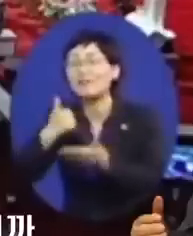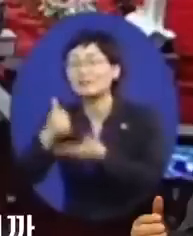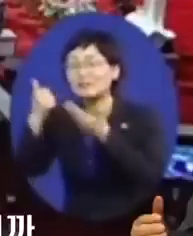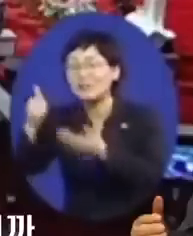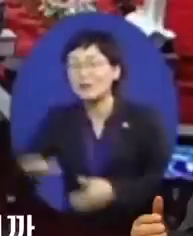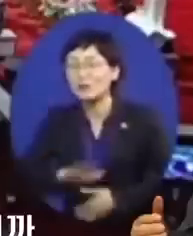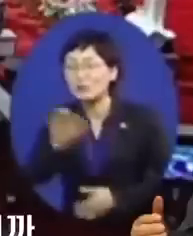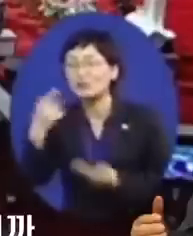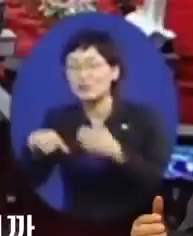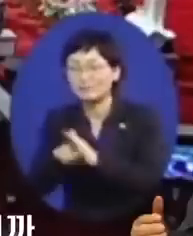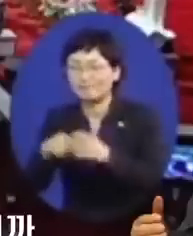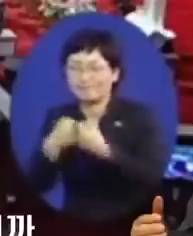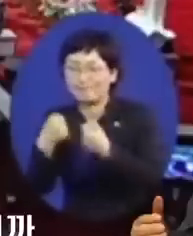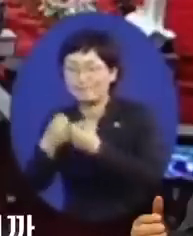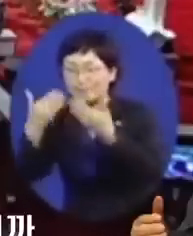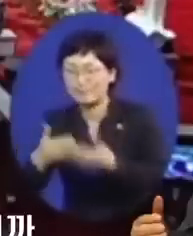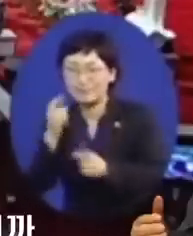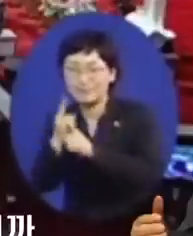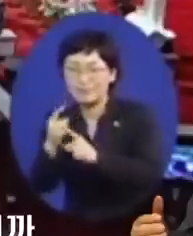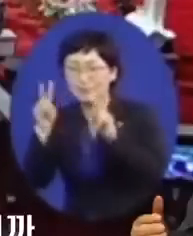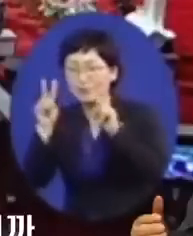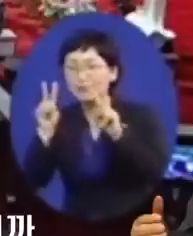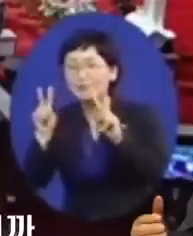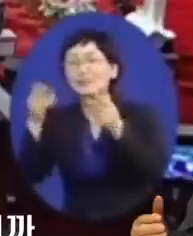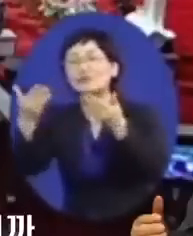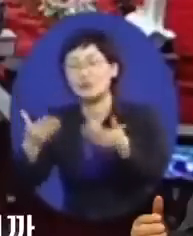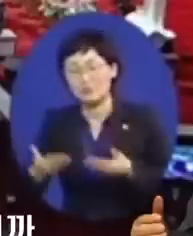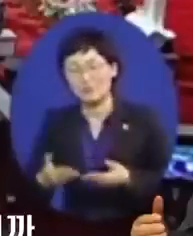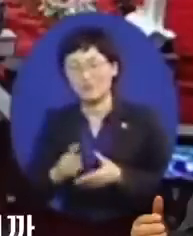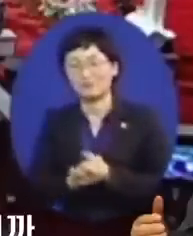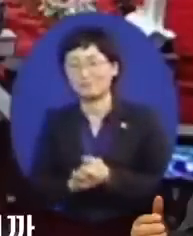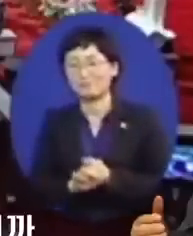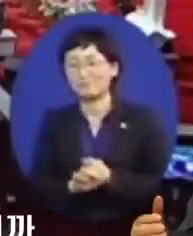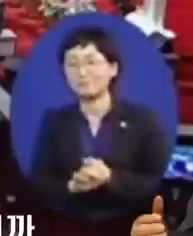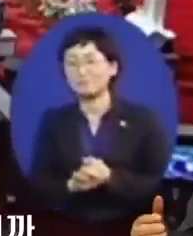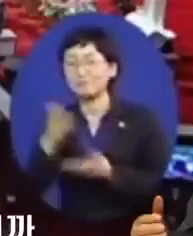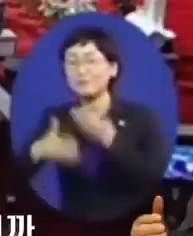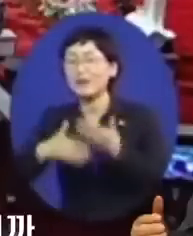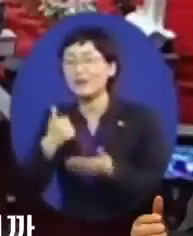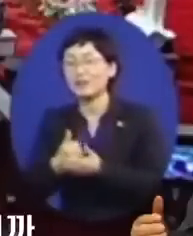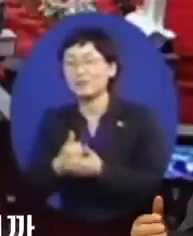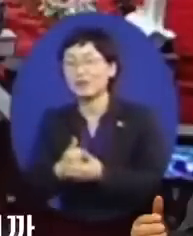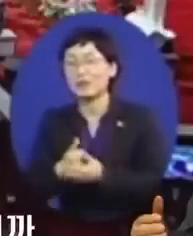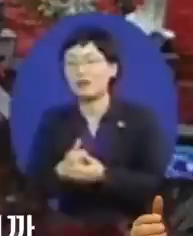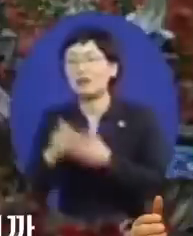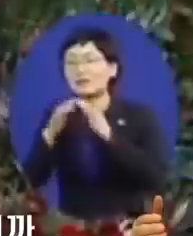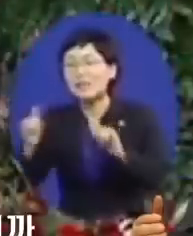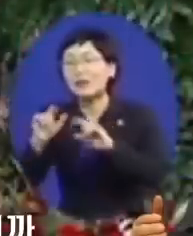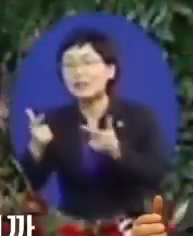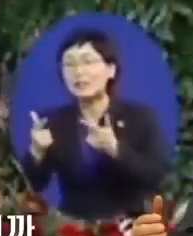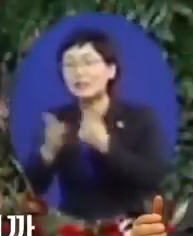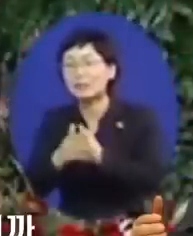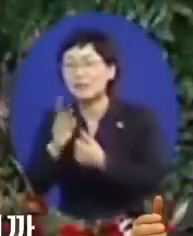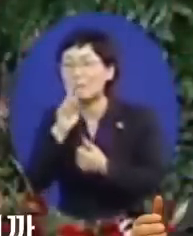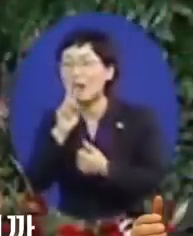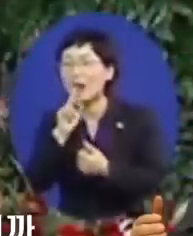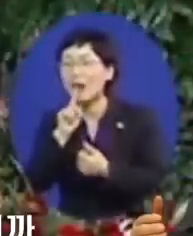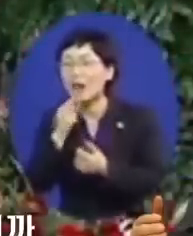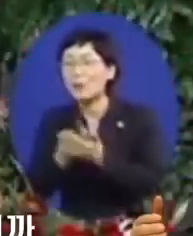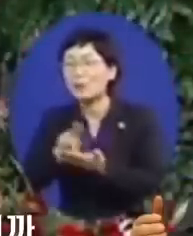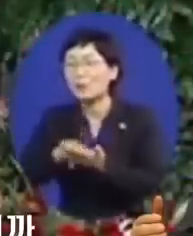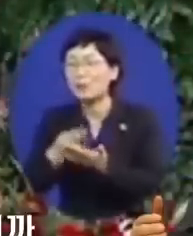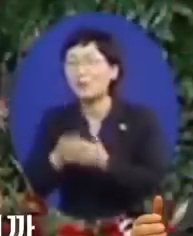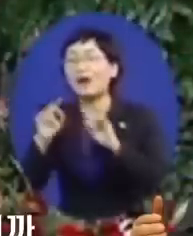싸워주시고 우리에게 승리를 반드시 갖다 주시는 것입니다. 하나님은 인생이 아니신지라 시건치 아니하시고